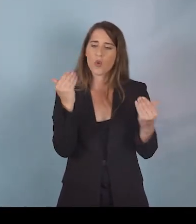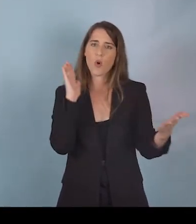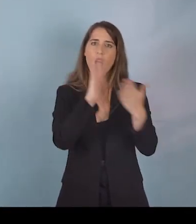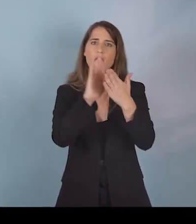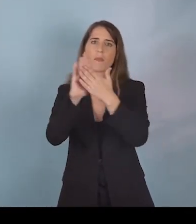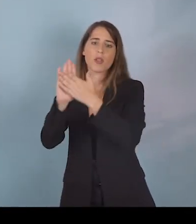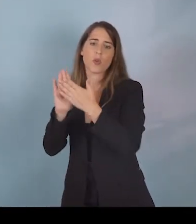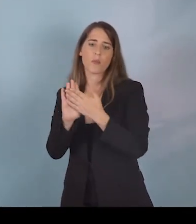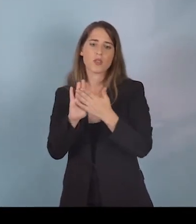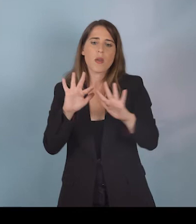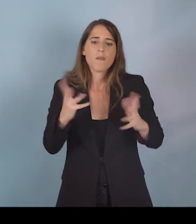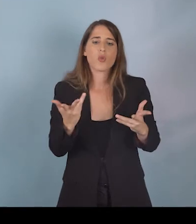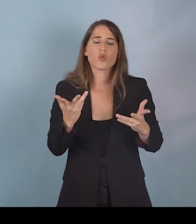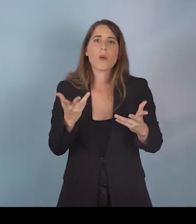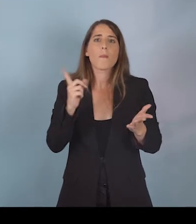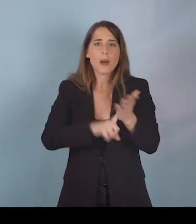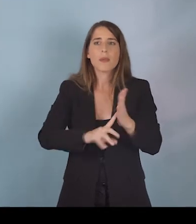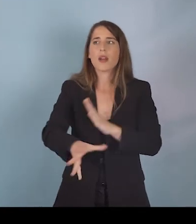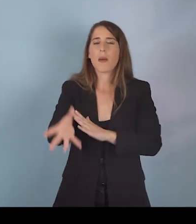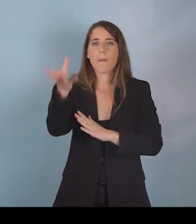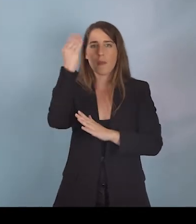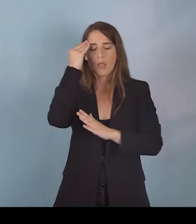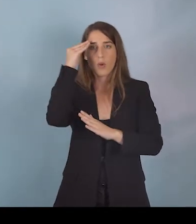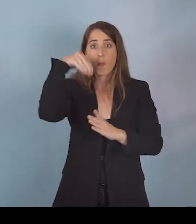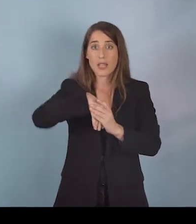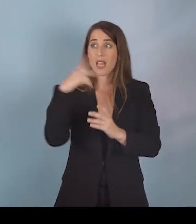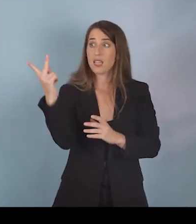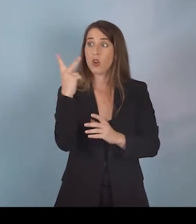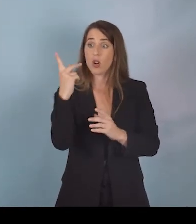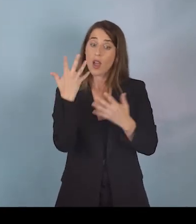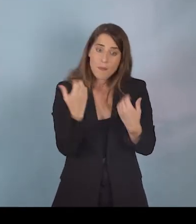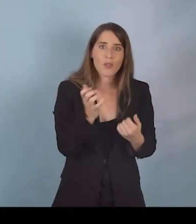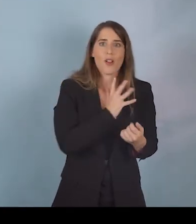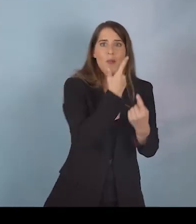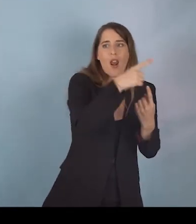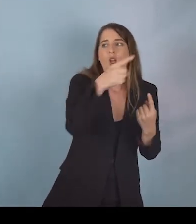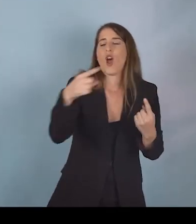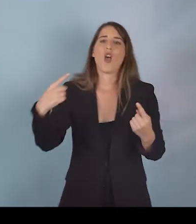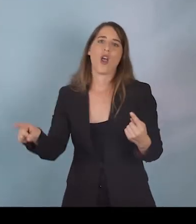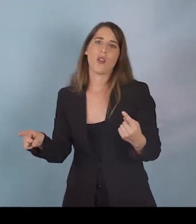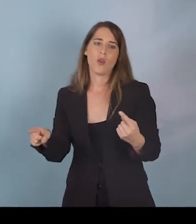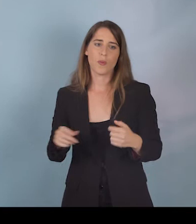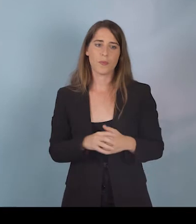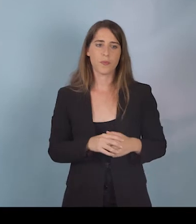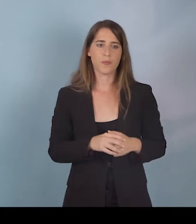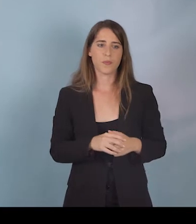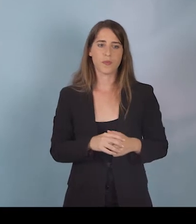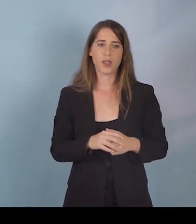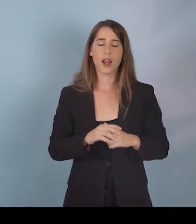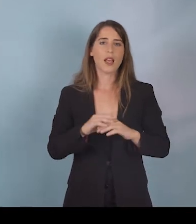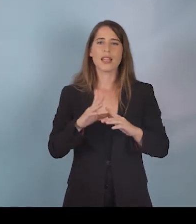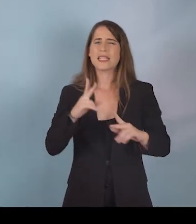πώς πρέπει να αντιμετωπίζουν το ένα το άλλο και το πώς θα πρέπει να μάθουν να ζουν σε μια κοινωνία διαφορετικών